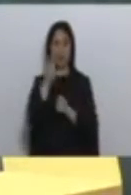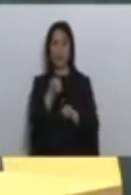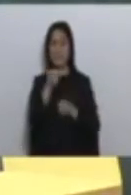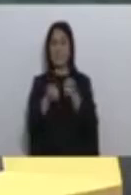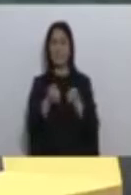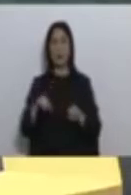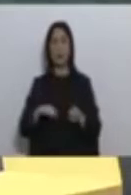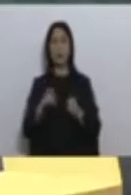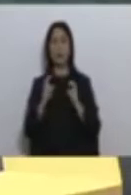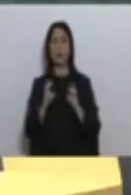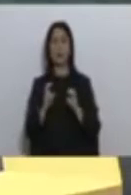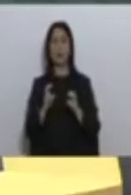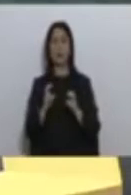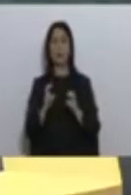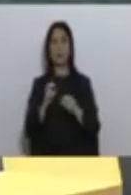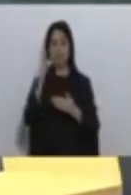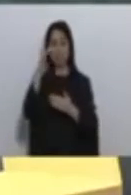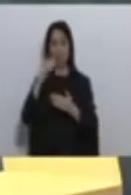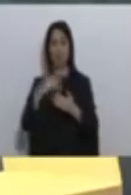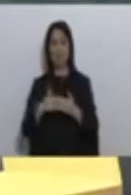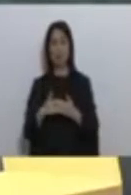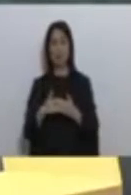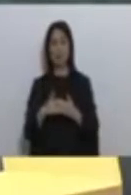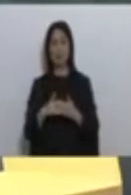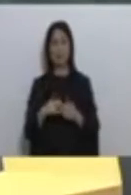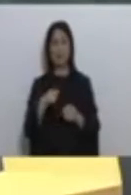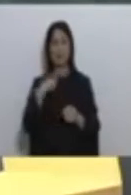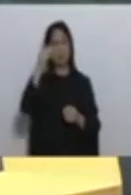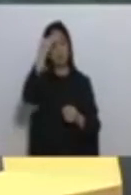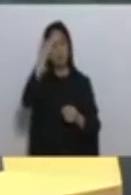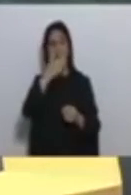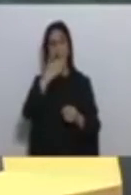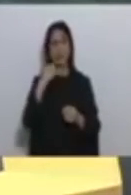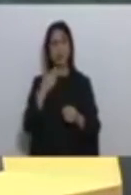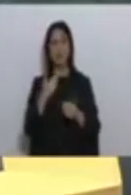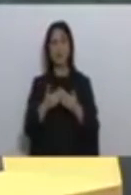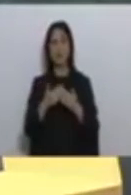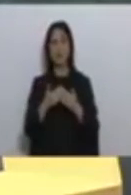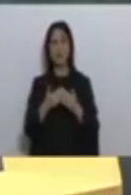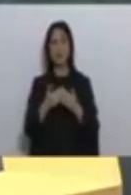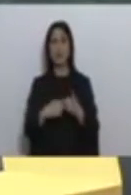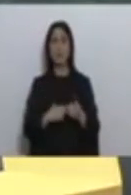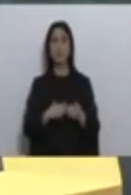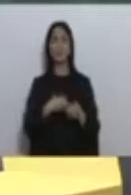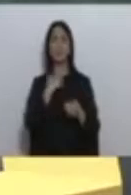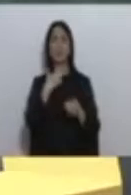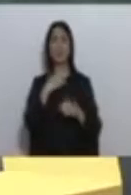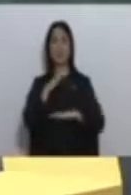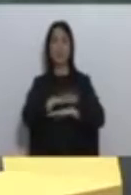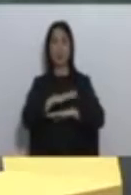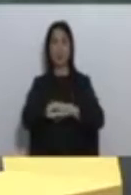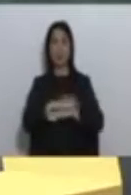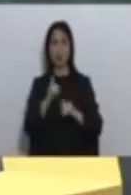khuliqnoba ის ჩამონათვალში არც კი მოიაზრებოდა ისეთი ამაზრზენი ქმედებები,